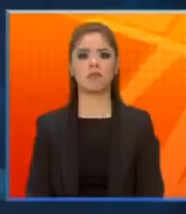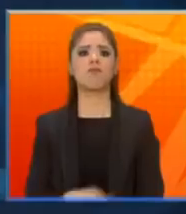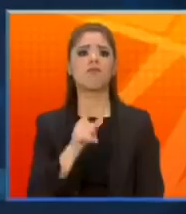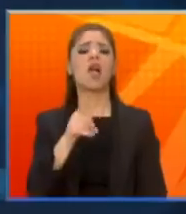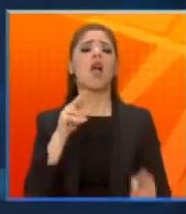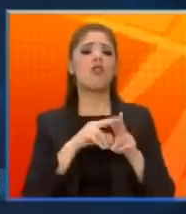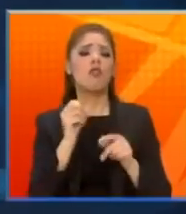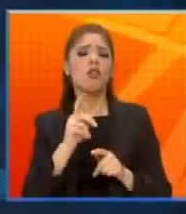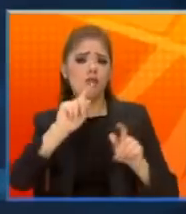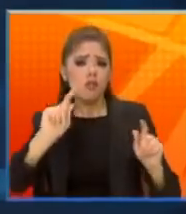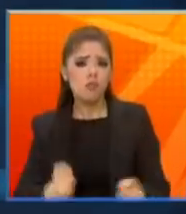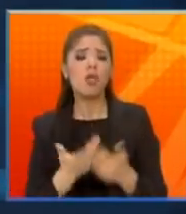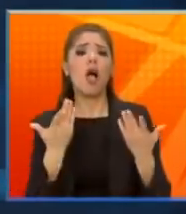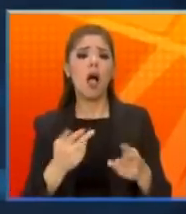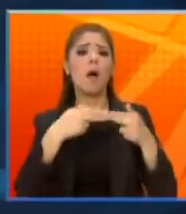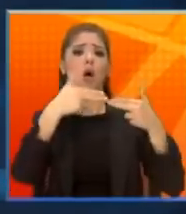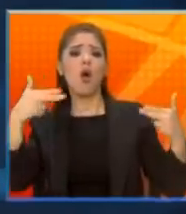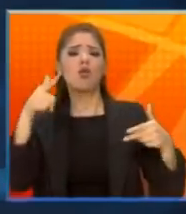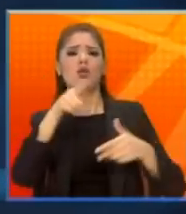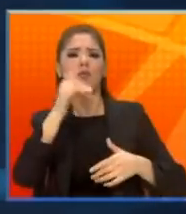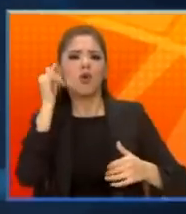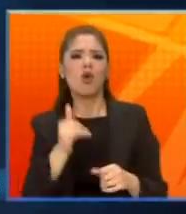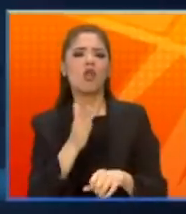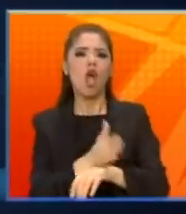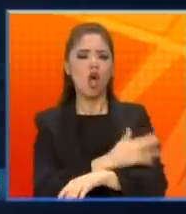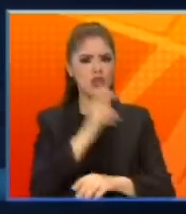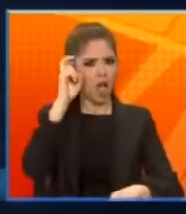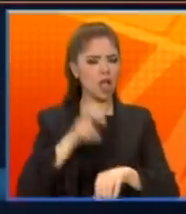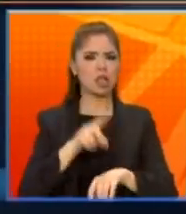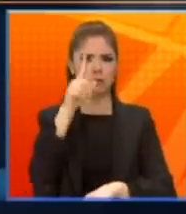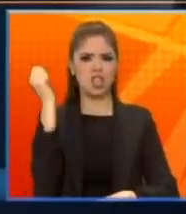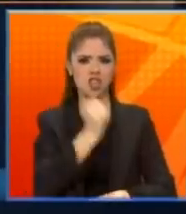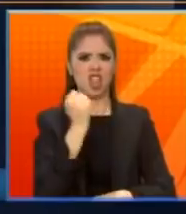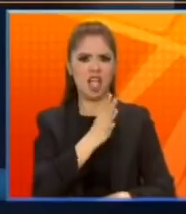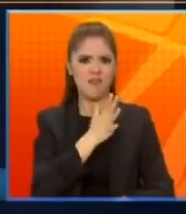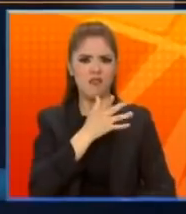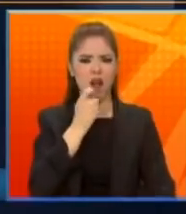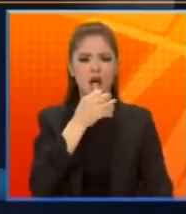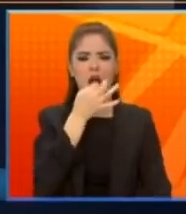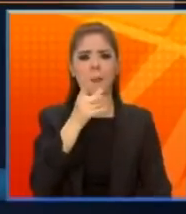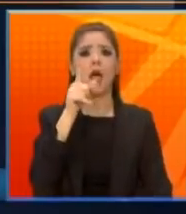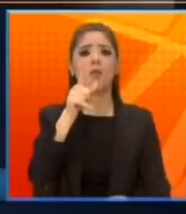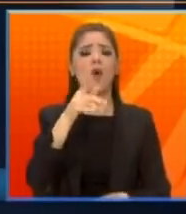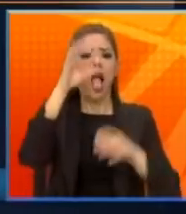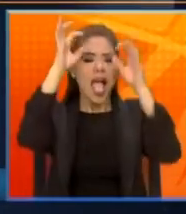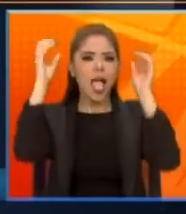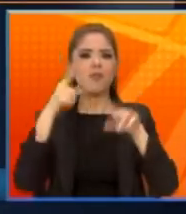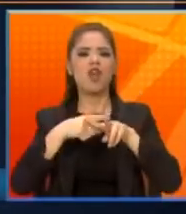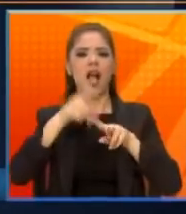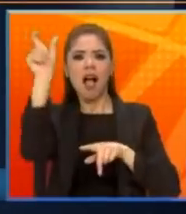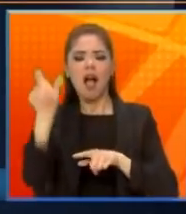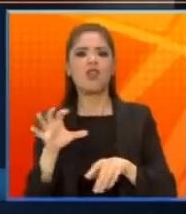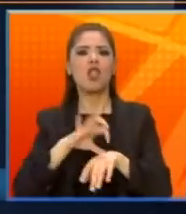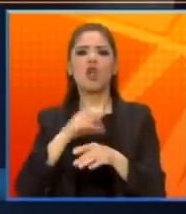İçinde yine koronavirüs bulunan ama öyküsünü bu musibetten önce de hatırlayacağınız bir cinayetin haberiyle devam edelim. Hemşire Ayşe Karaman,